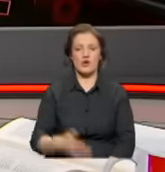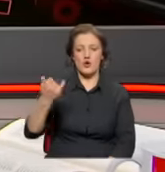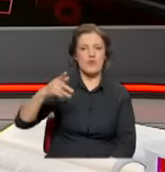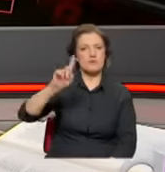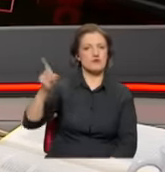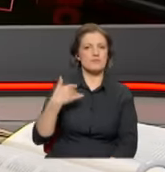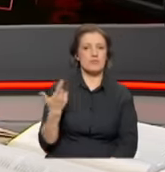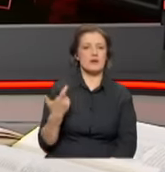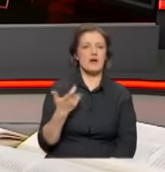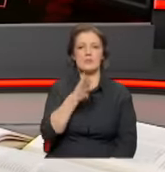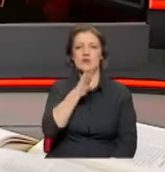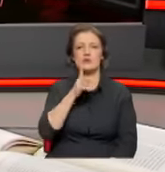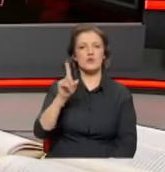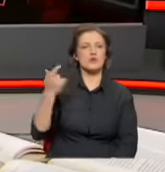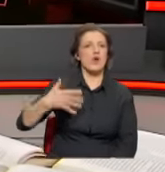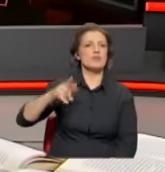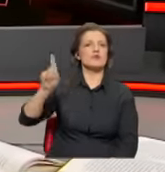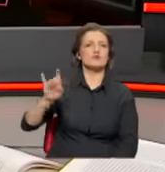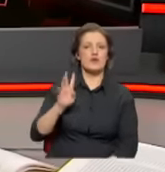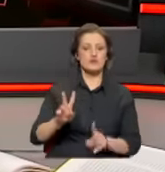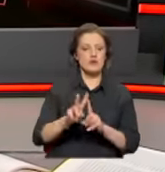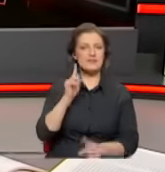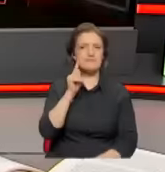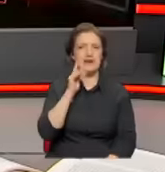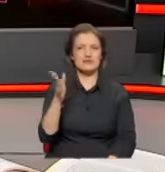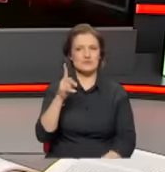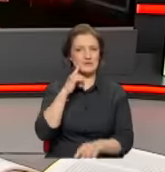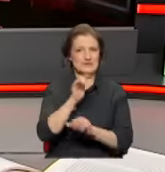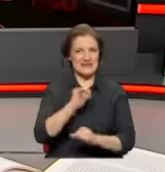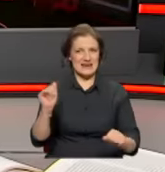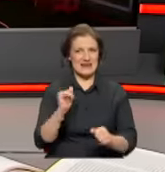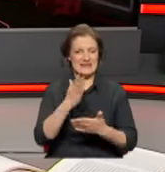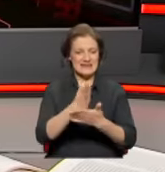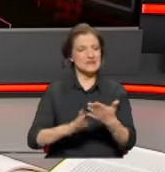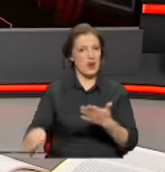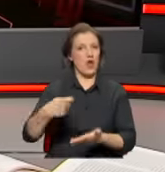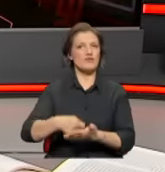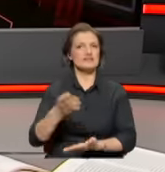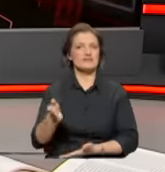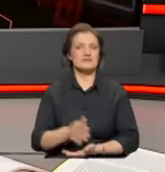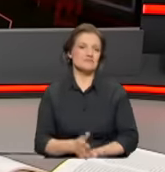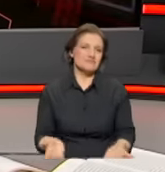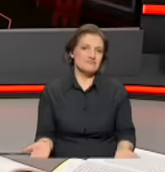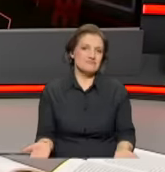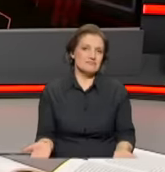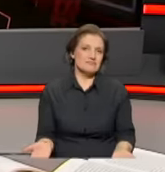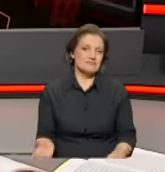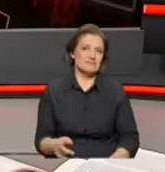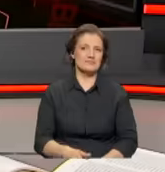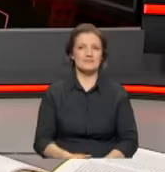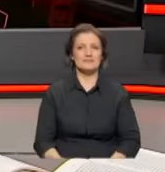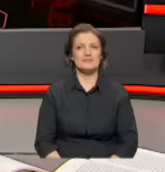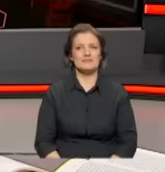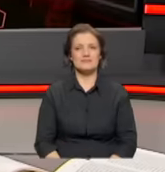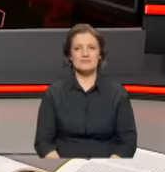Yönetime sorun. Ben nereden bileyim? Yönetime sorun. Nurettin Bey de şu zararın bir bölümünü karşılasın. Yani gündeme